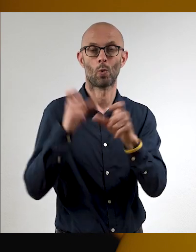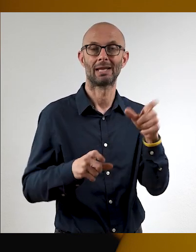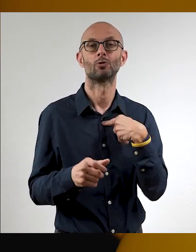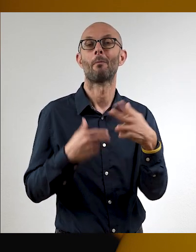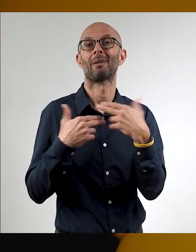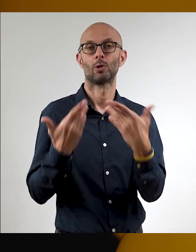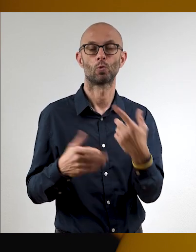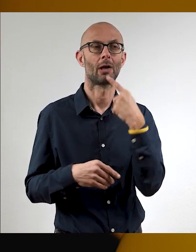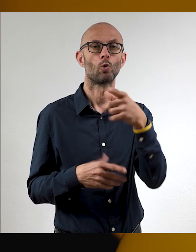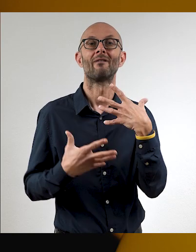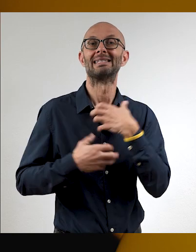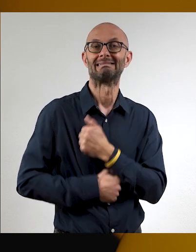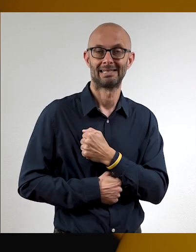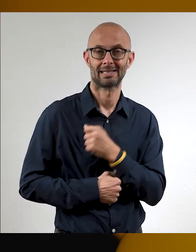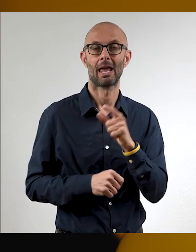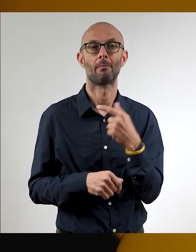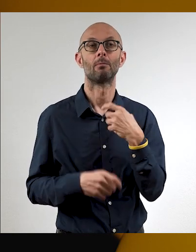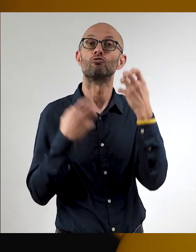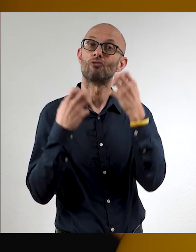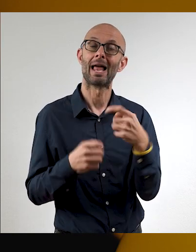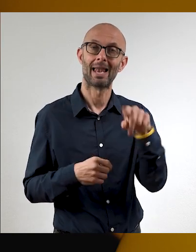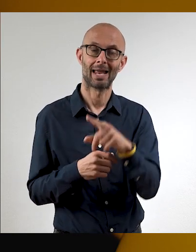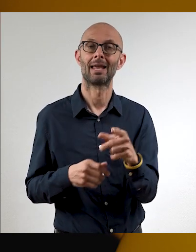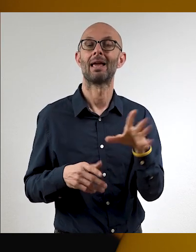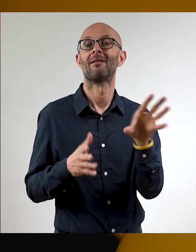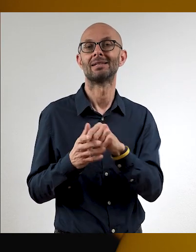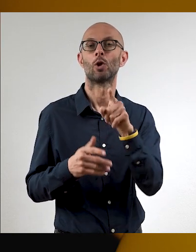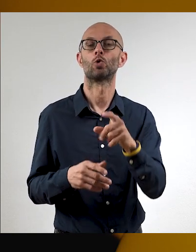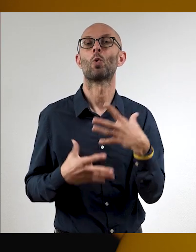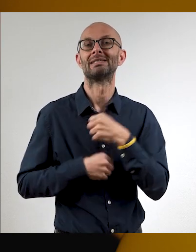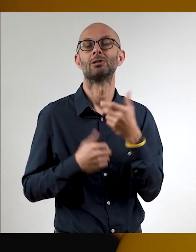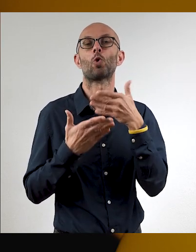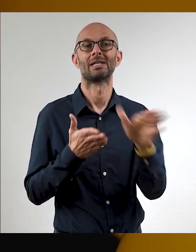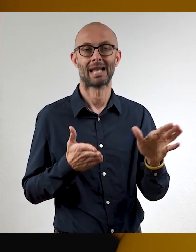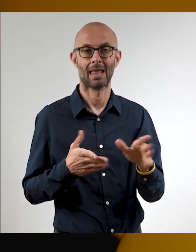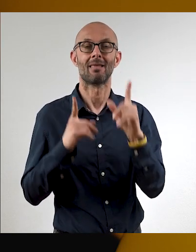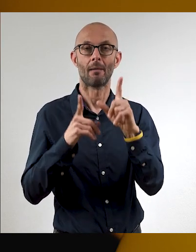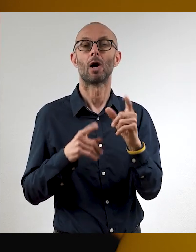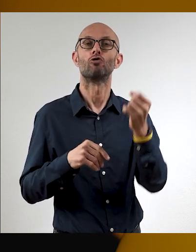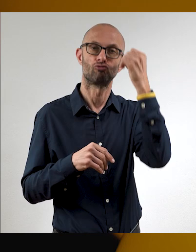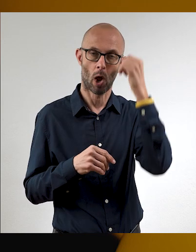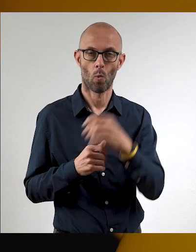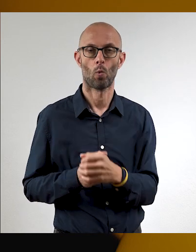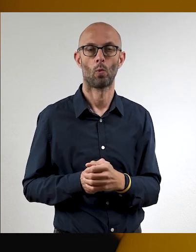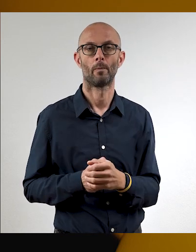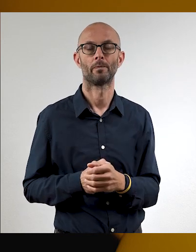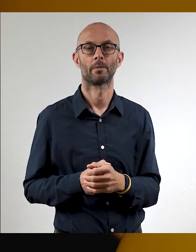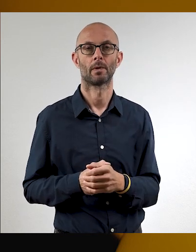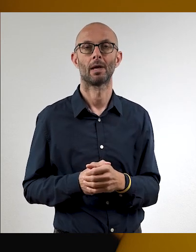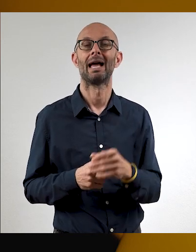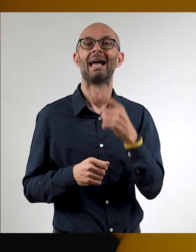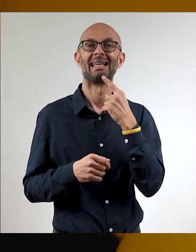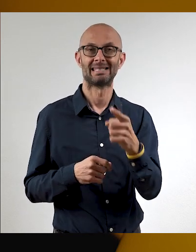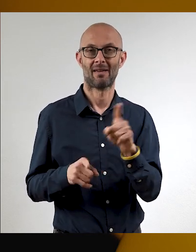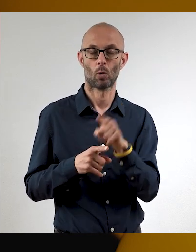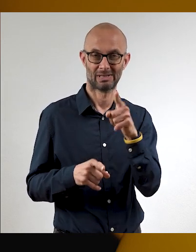so nam blizu, da je nekdo v stiski in bi mu želeli vzeti to stisko stran. Ne? Ampak žal